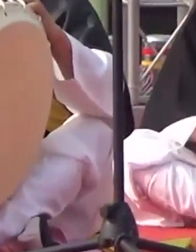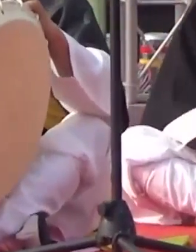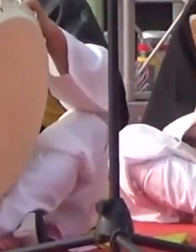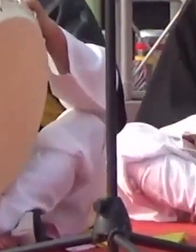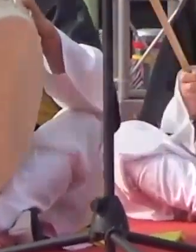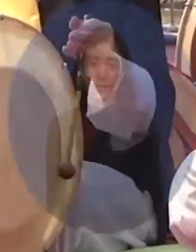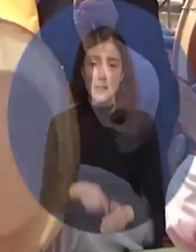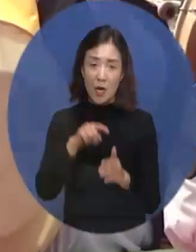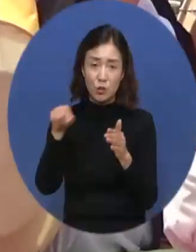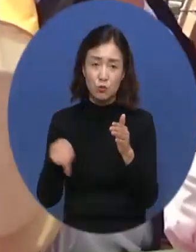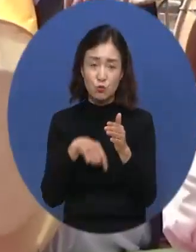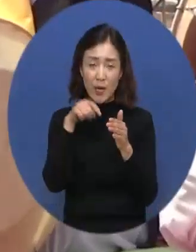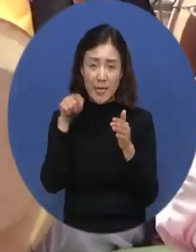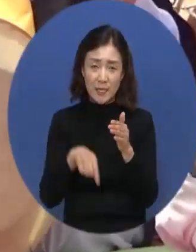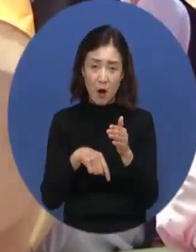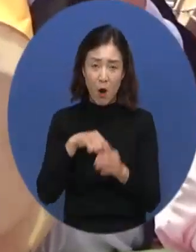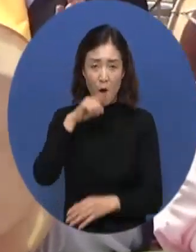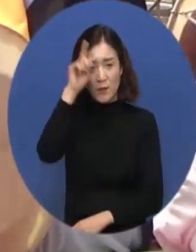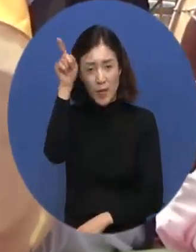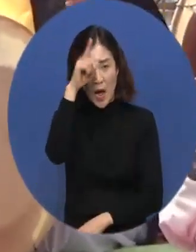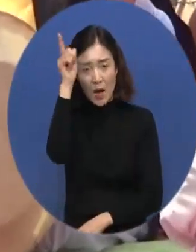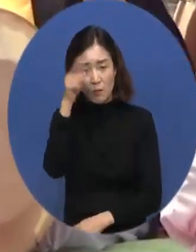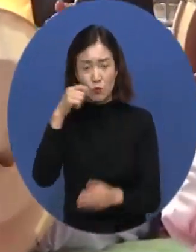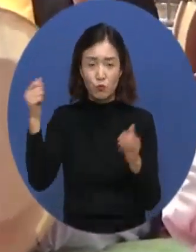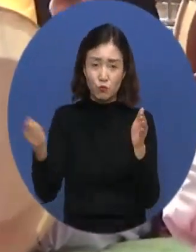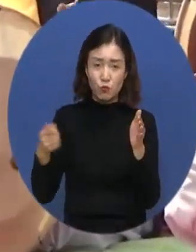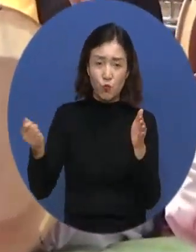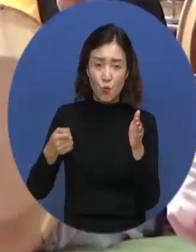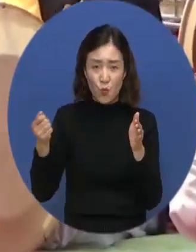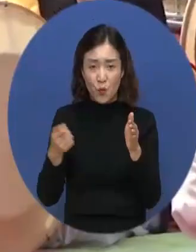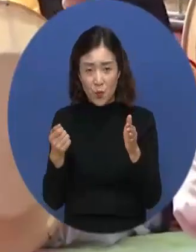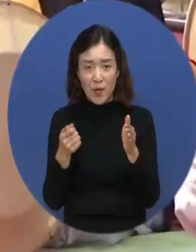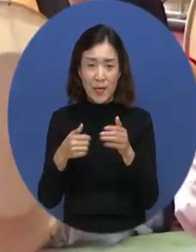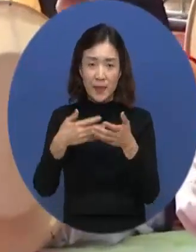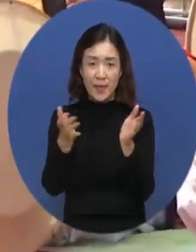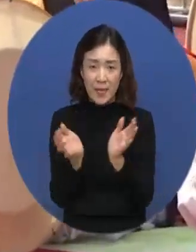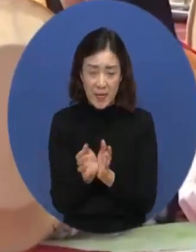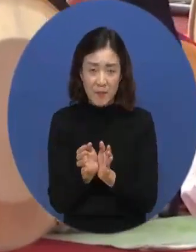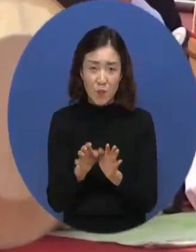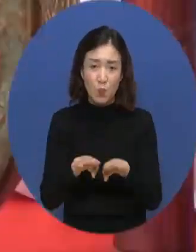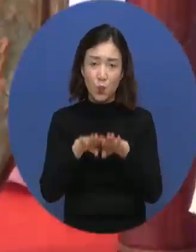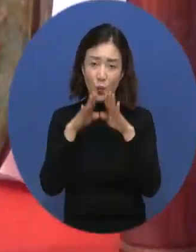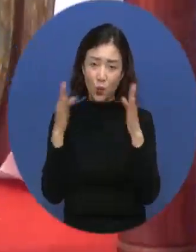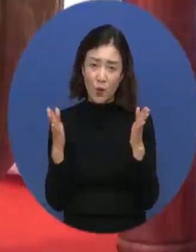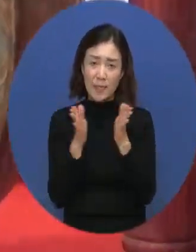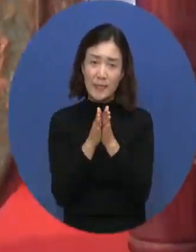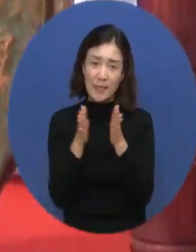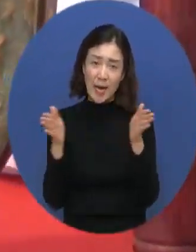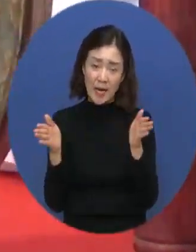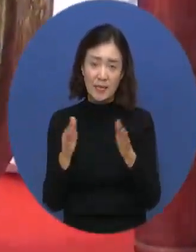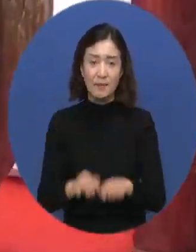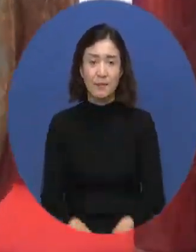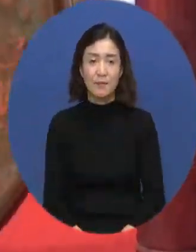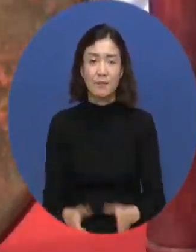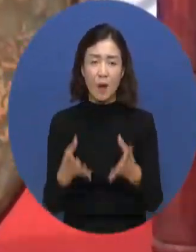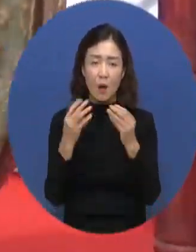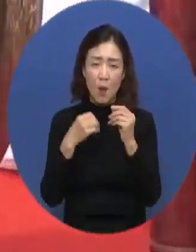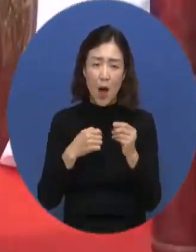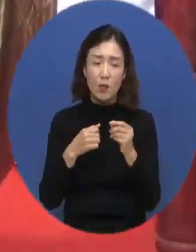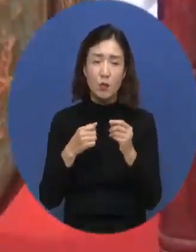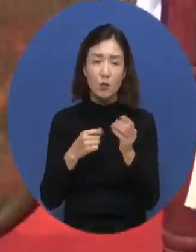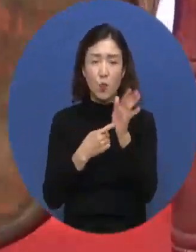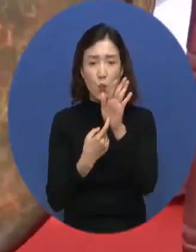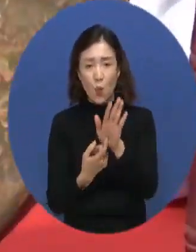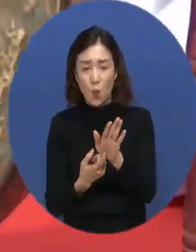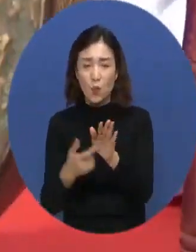그 중에서 사물놀이팀이 공연의 문을 열었습니다. 많은 공연을 다니는 사물놀이팀이었는데요. 연령대가